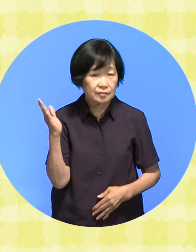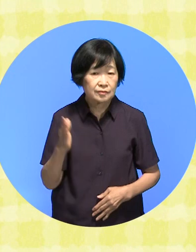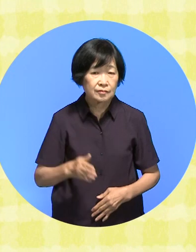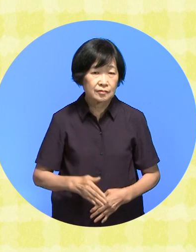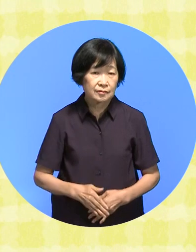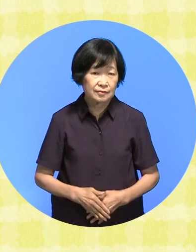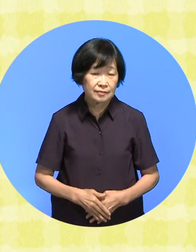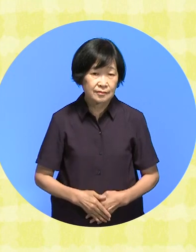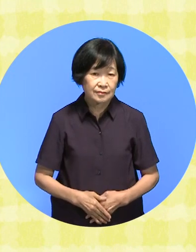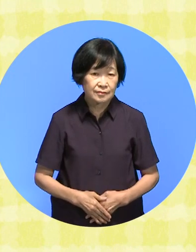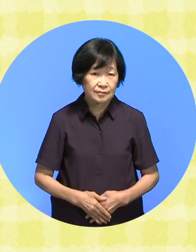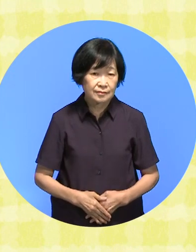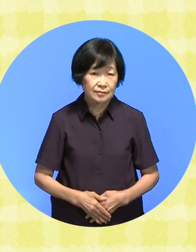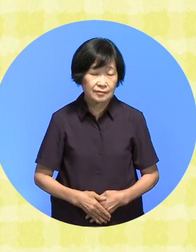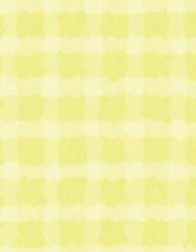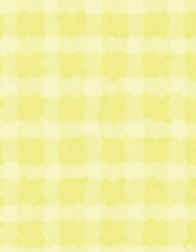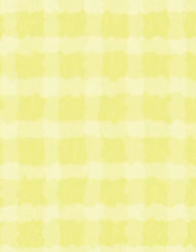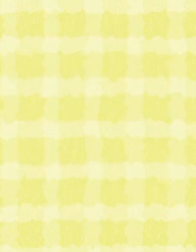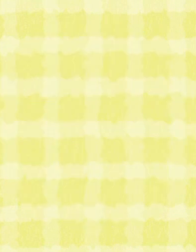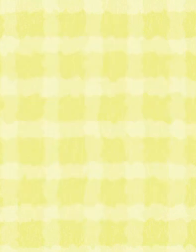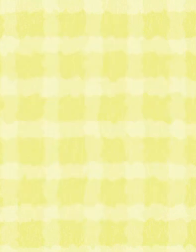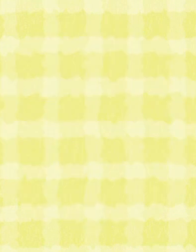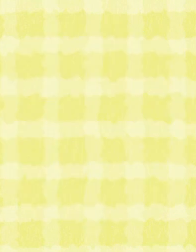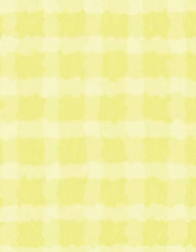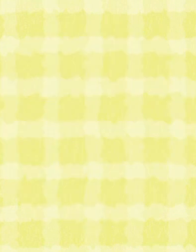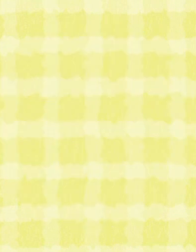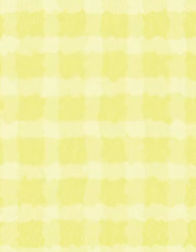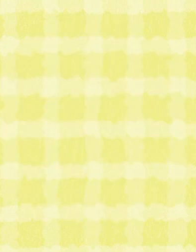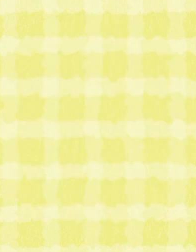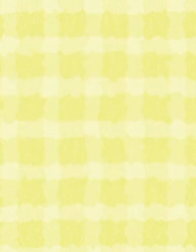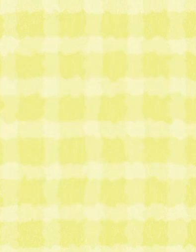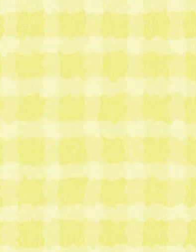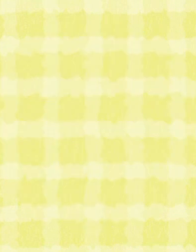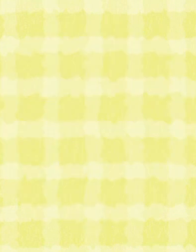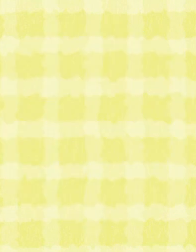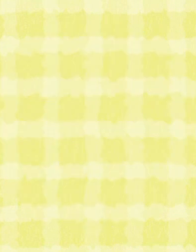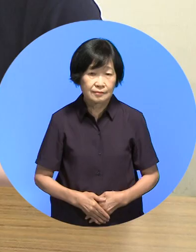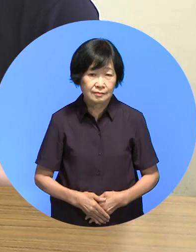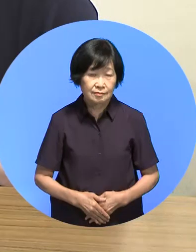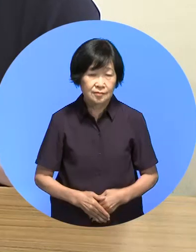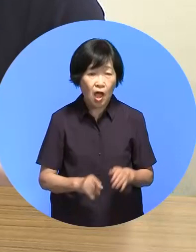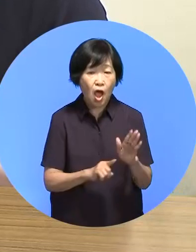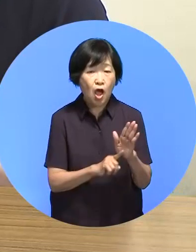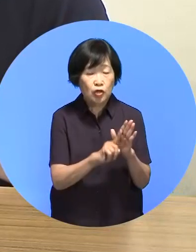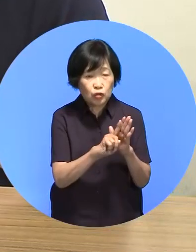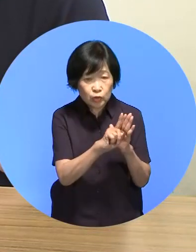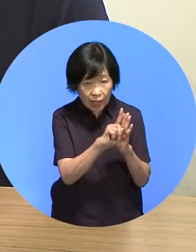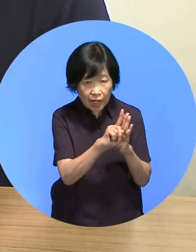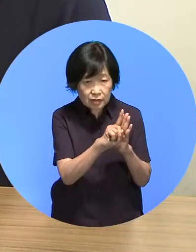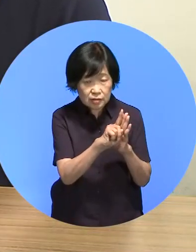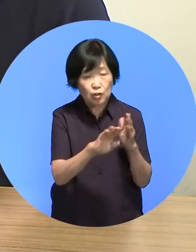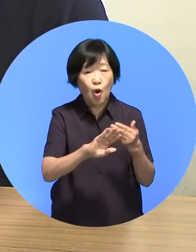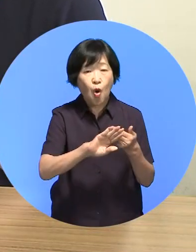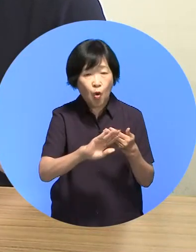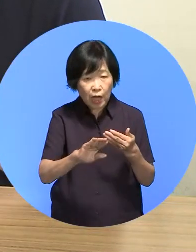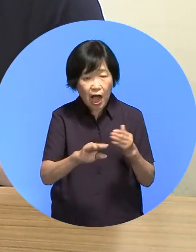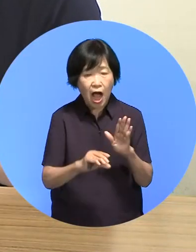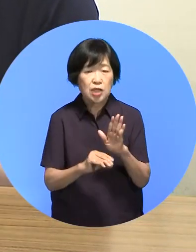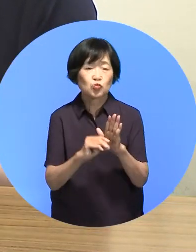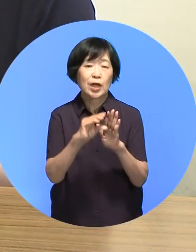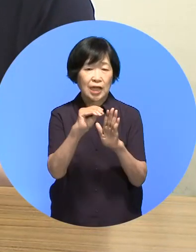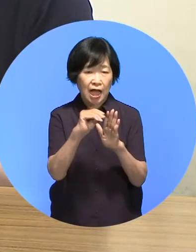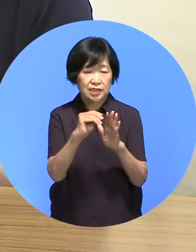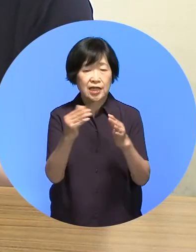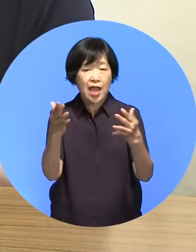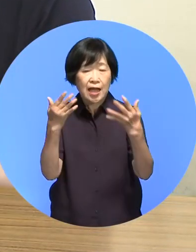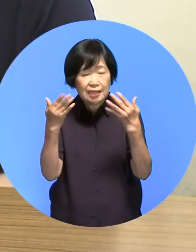が弱いこと、日差しが強いことなどが挙げられます。 気温が高いだけじゃなくて、はい、湿度が高かったり、はい、風は弱